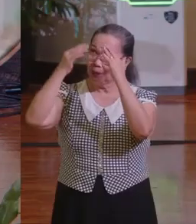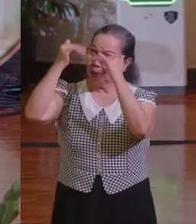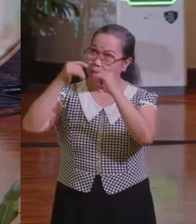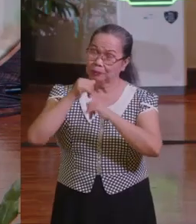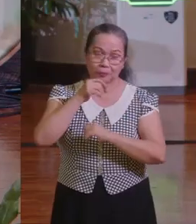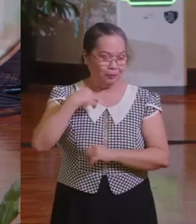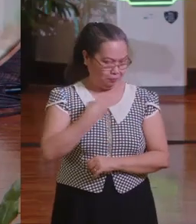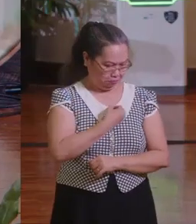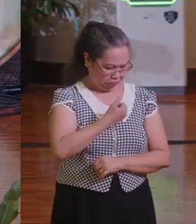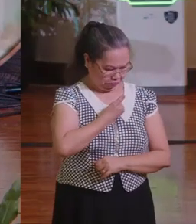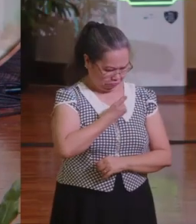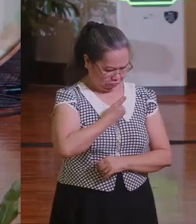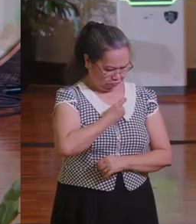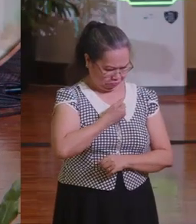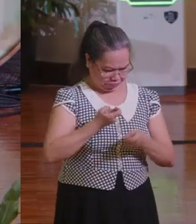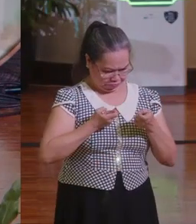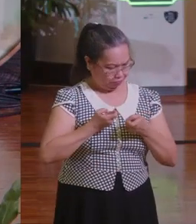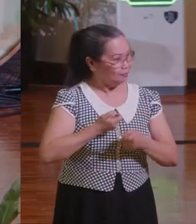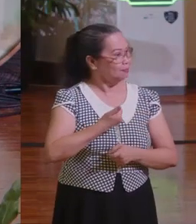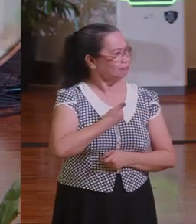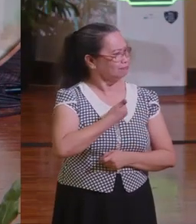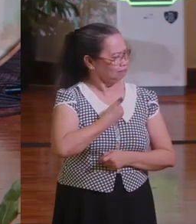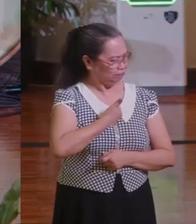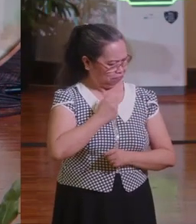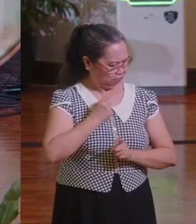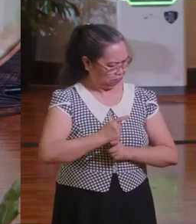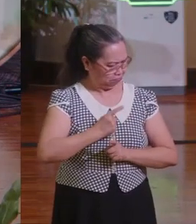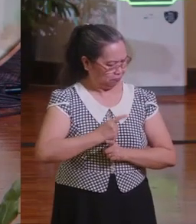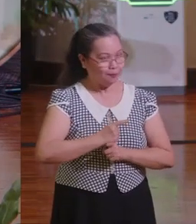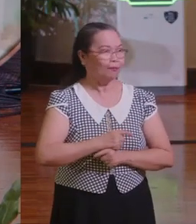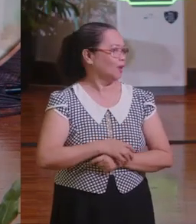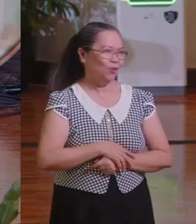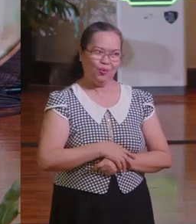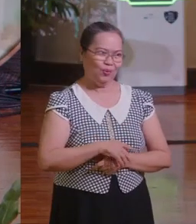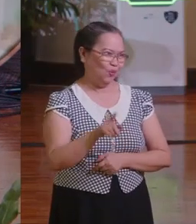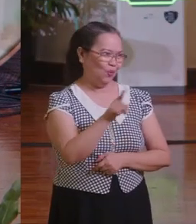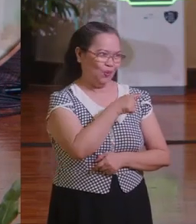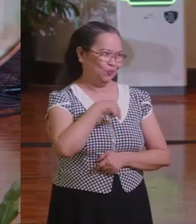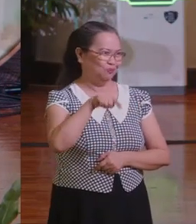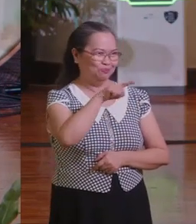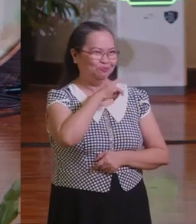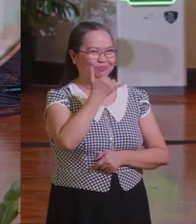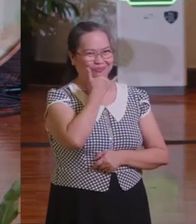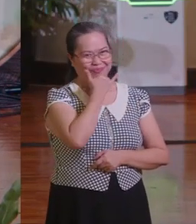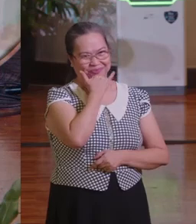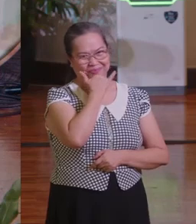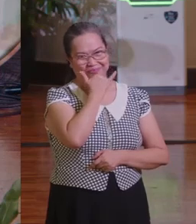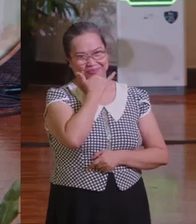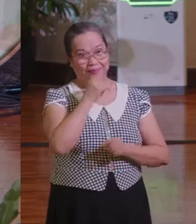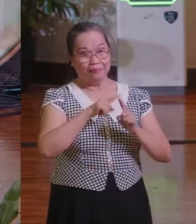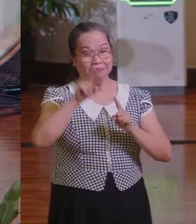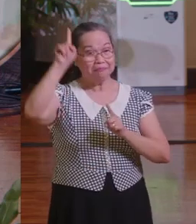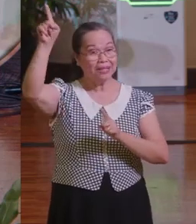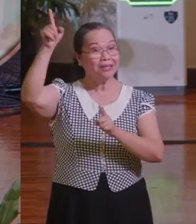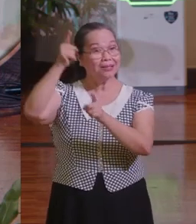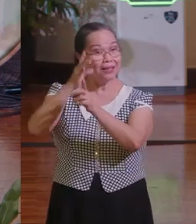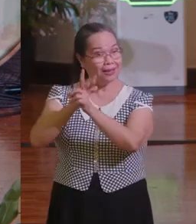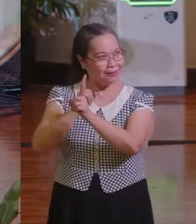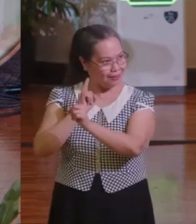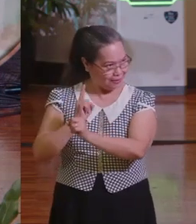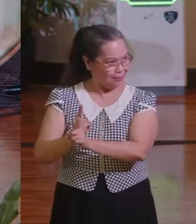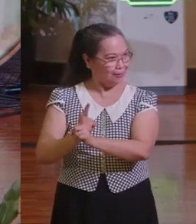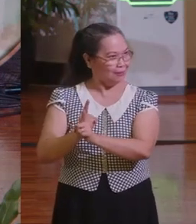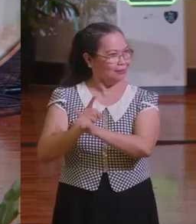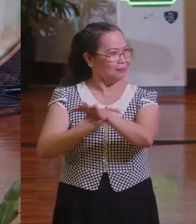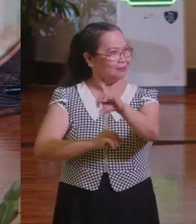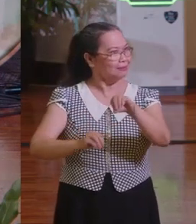hindi ang ating sariling katuwiran, kasi hindi po tayo matuwid, kundi ang katuwiran ni Jesus na ating Panginoon. At